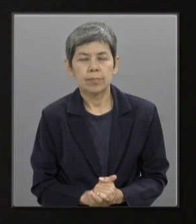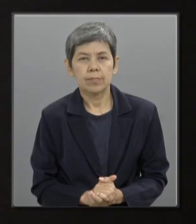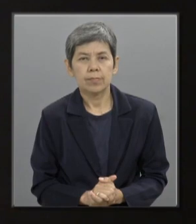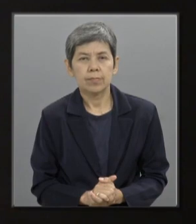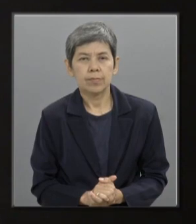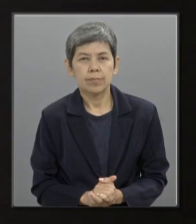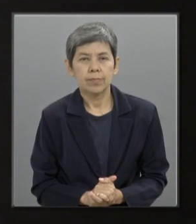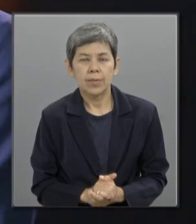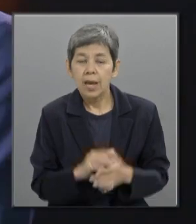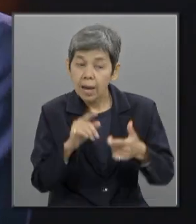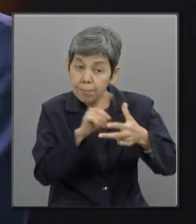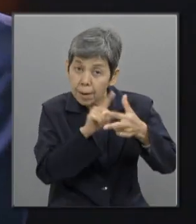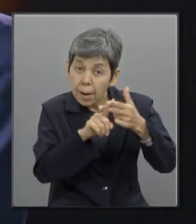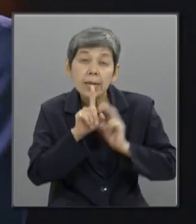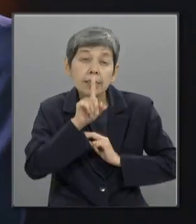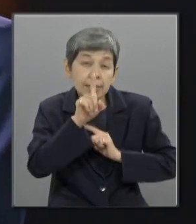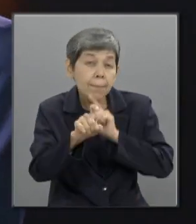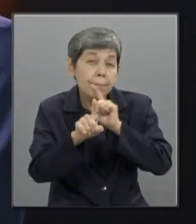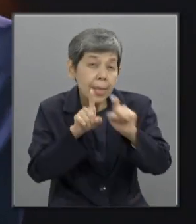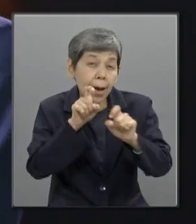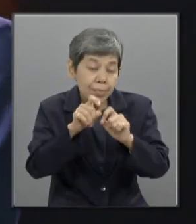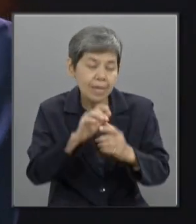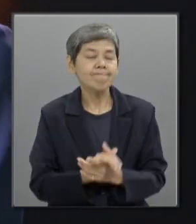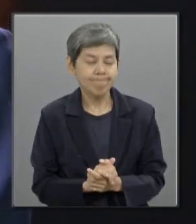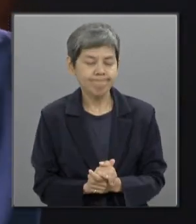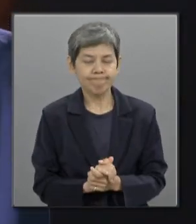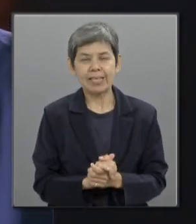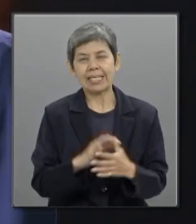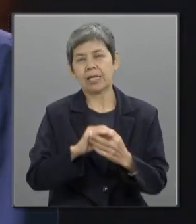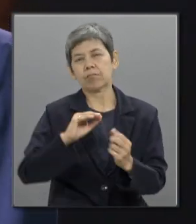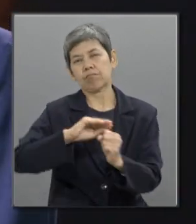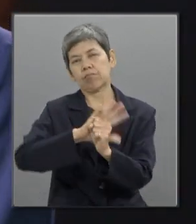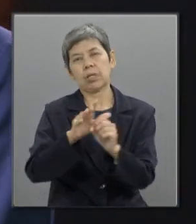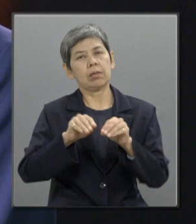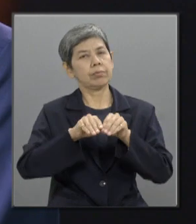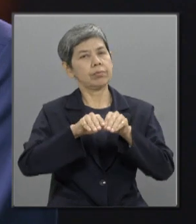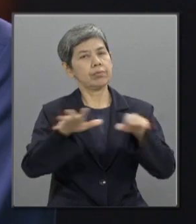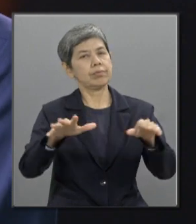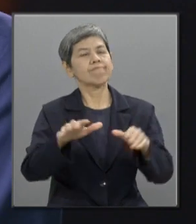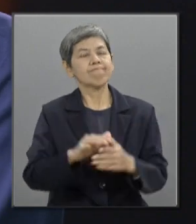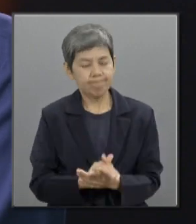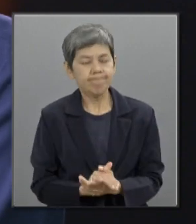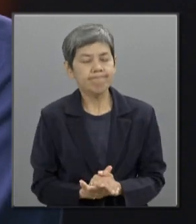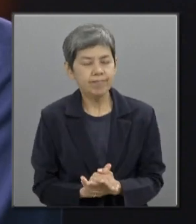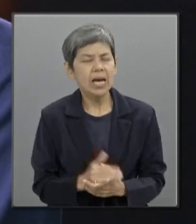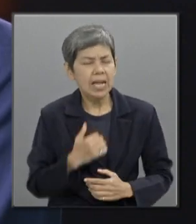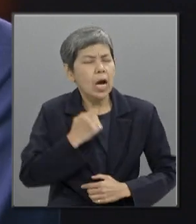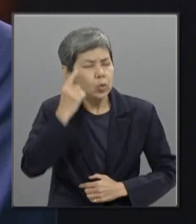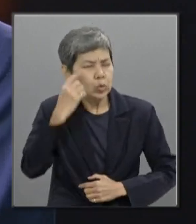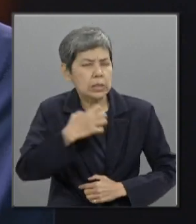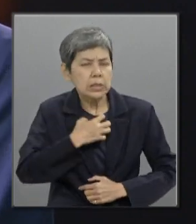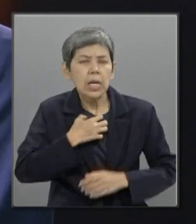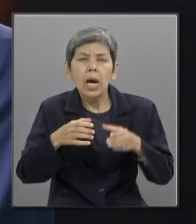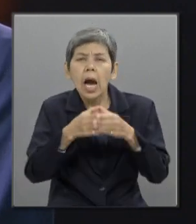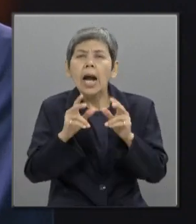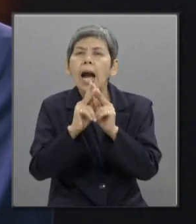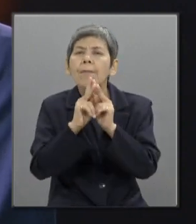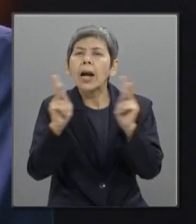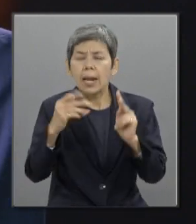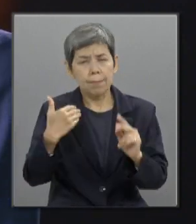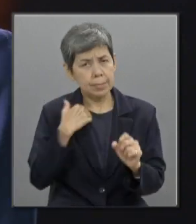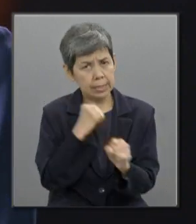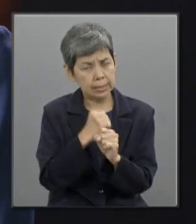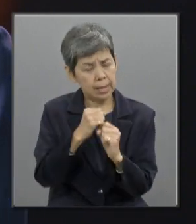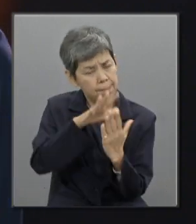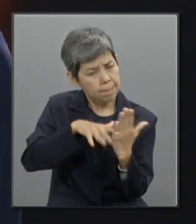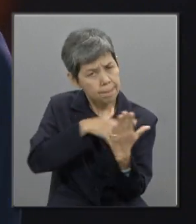จากคำถามค่ะที่คุณผู้ชมส่งมาถึงไทย PBS ค่ะในช่วงของการแพร่ระบาดของโควิด-19 แบบนี้อยากจะทราบว่าทางคณะกรรมการนโยบายได้มี